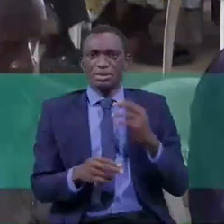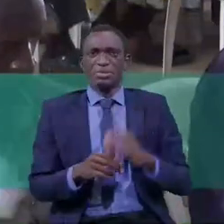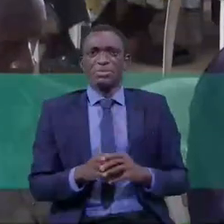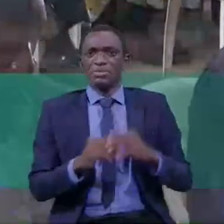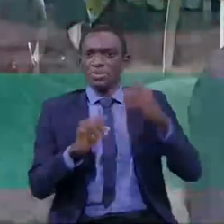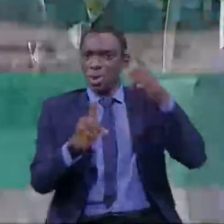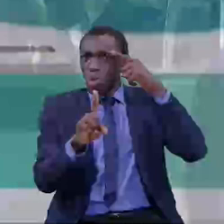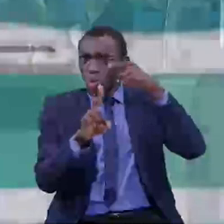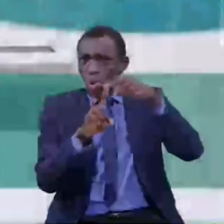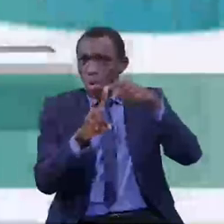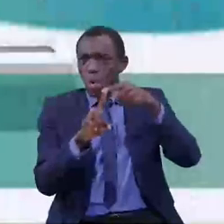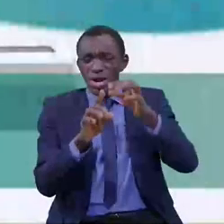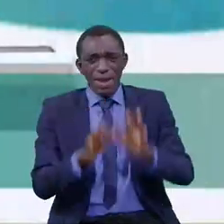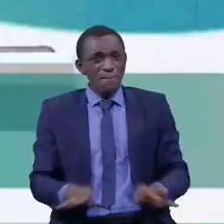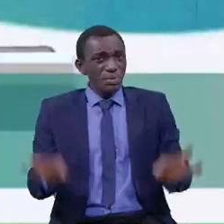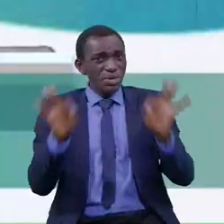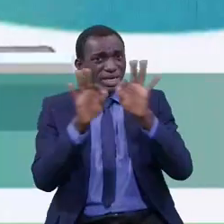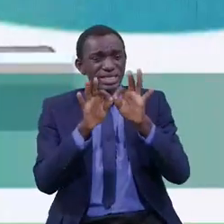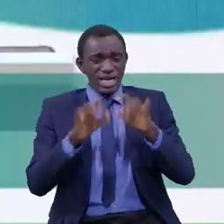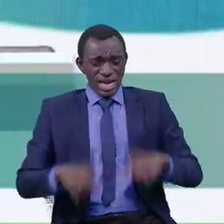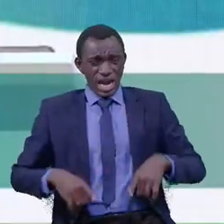Un objectif digne de ce nom.